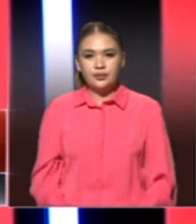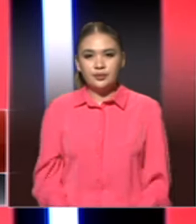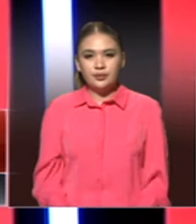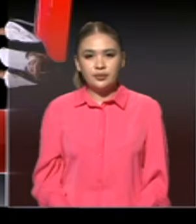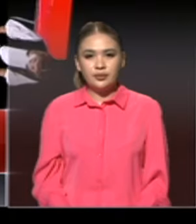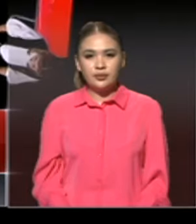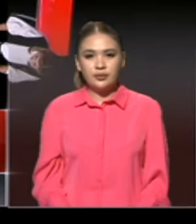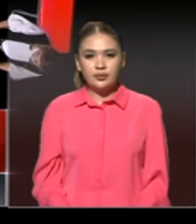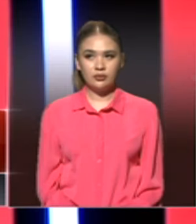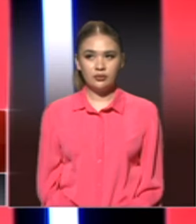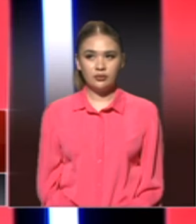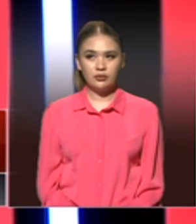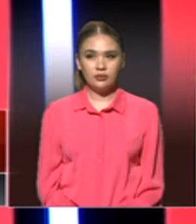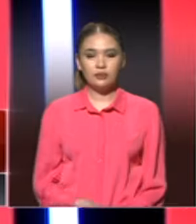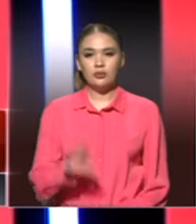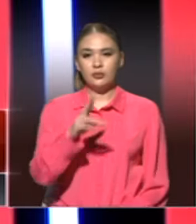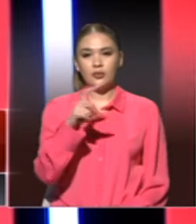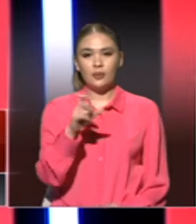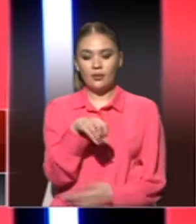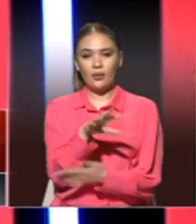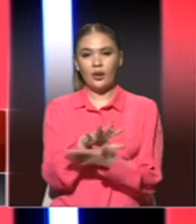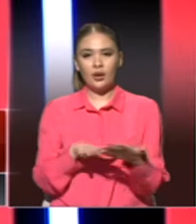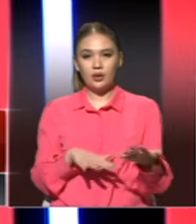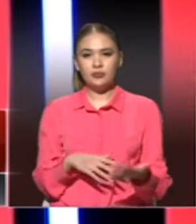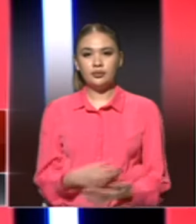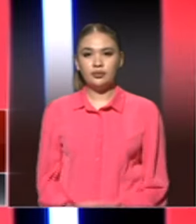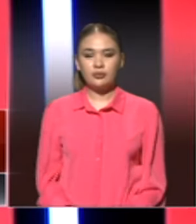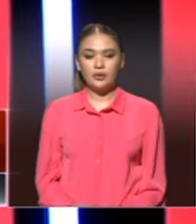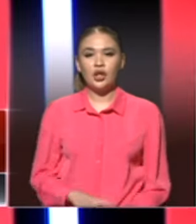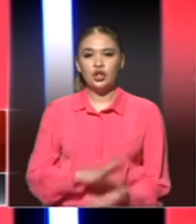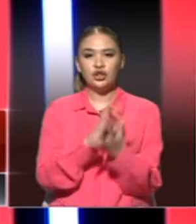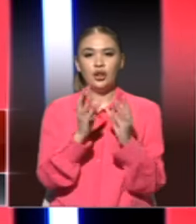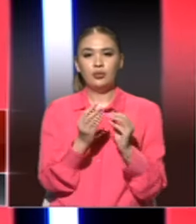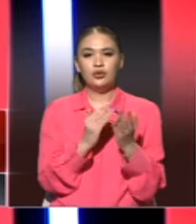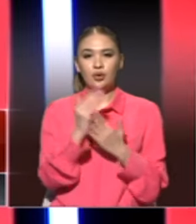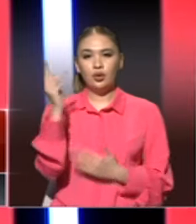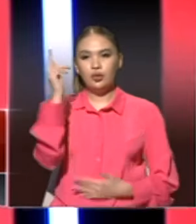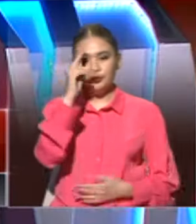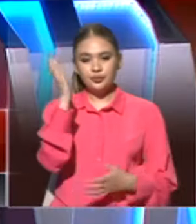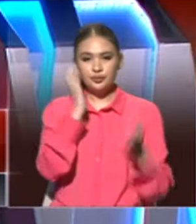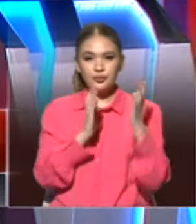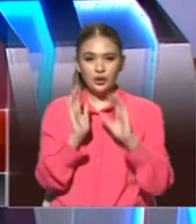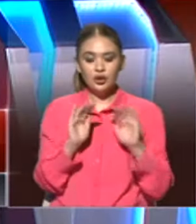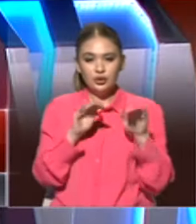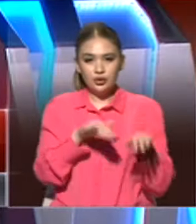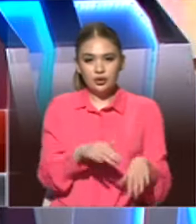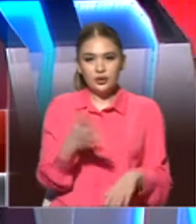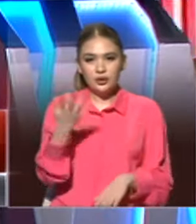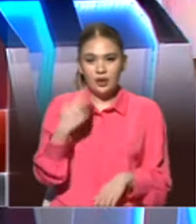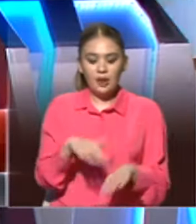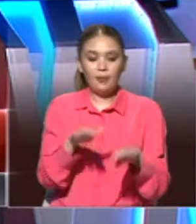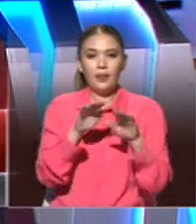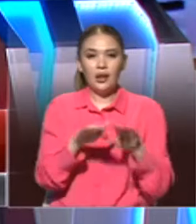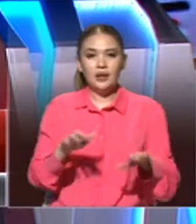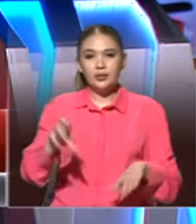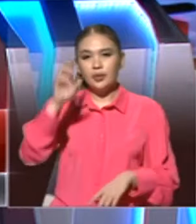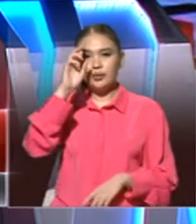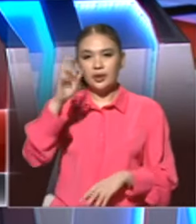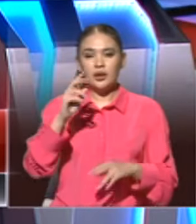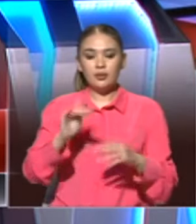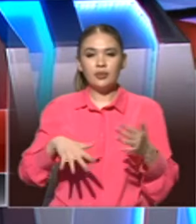қарай жалғастырамыз. Тікелей эфирдеміз, иә. Жалпы жоғарғы оқу орында түскен кезде ол балалармен мемлекеттік білім